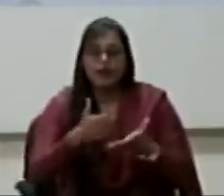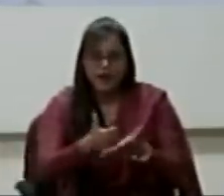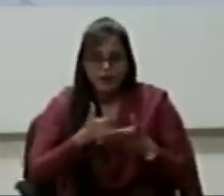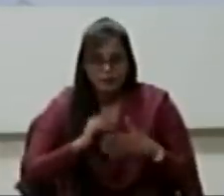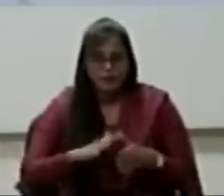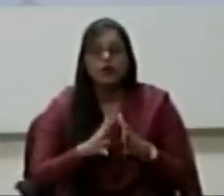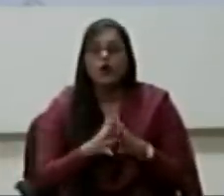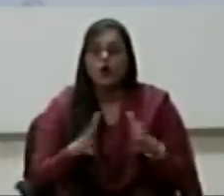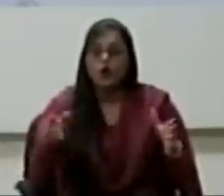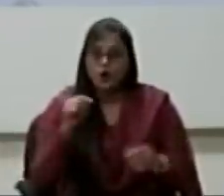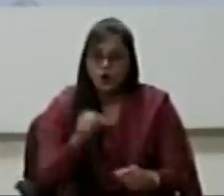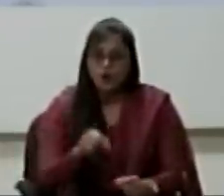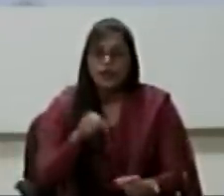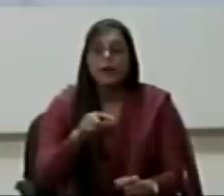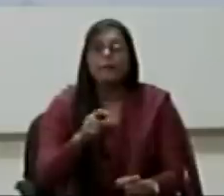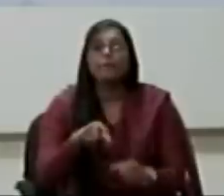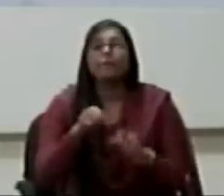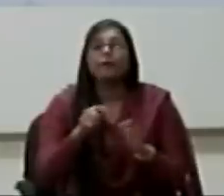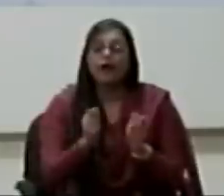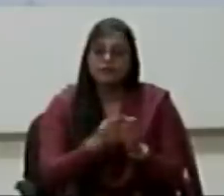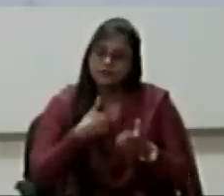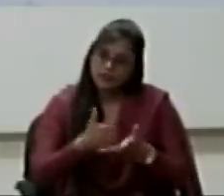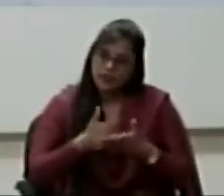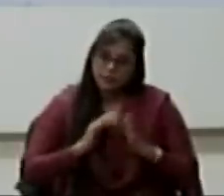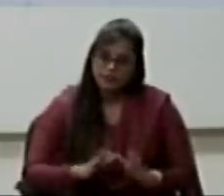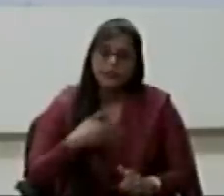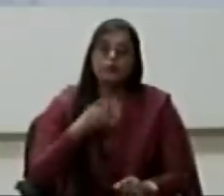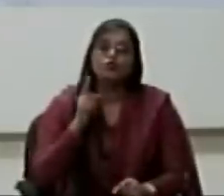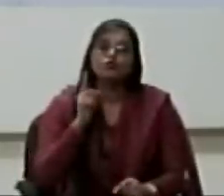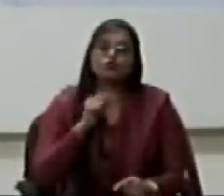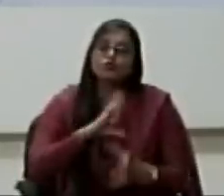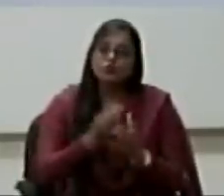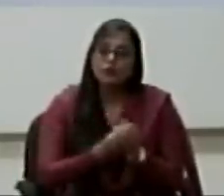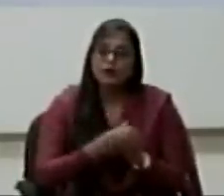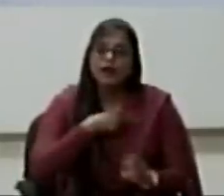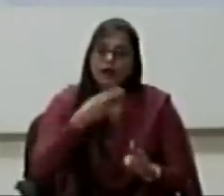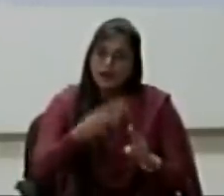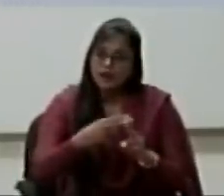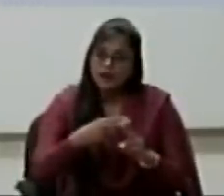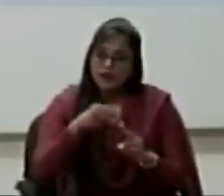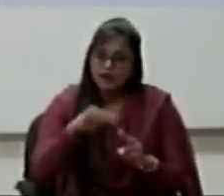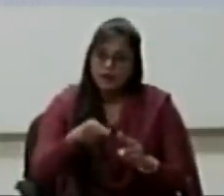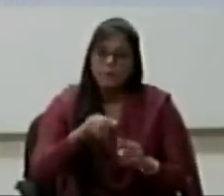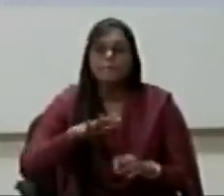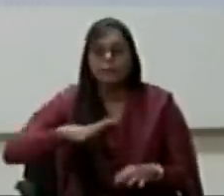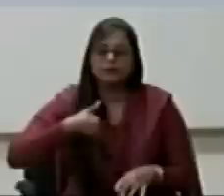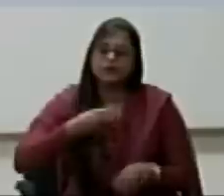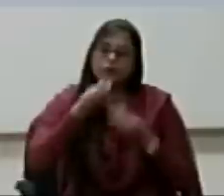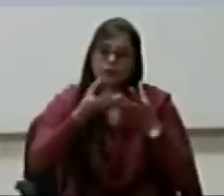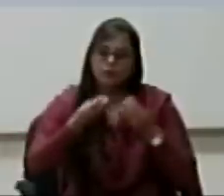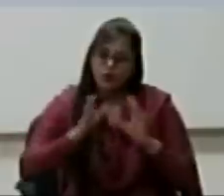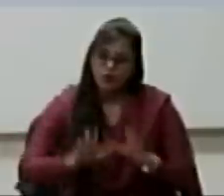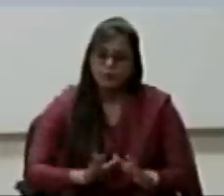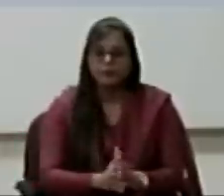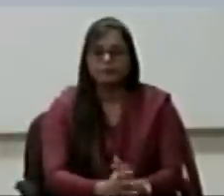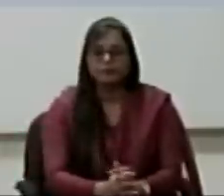অনেক প্রতিষ্ঠান এই পাইপলাইনে আছে। আমরা হলো প্রত্যেকের নাম মিডিয়া ব্রিফিংয়ে মাঝে মাঝে আপনাদেরকে জানাবো,